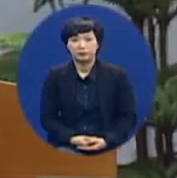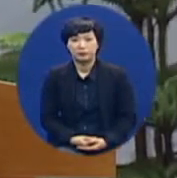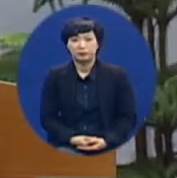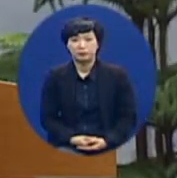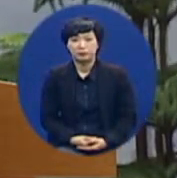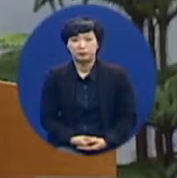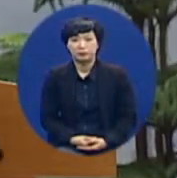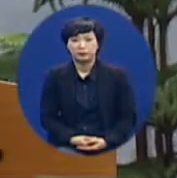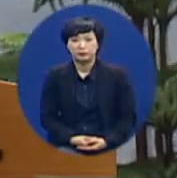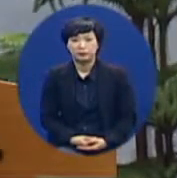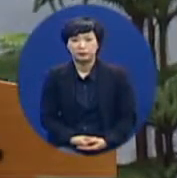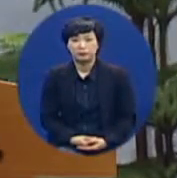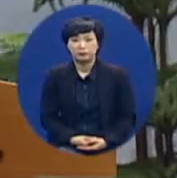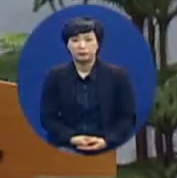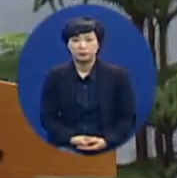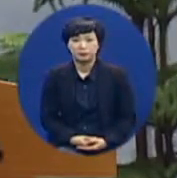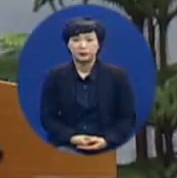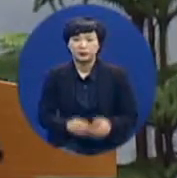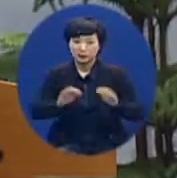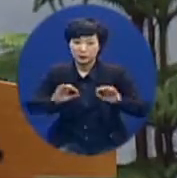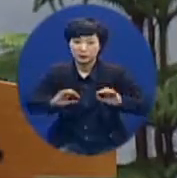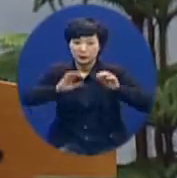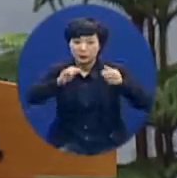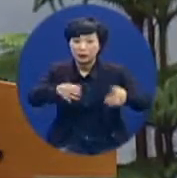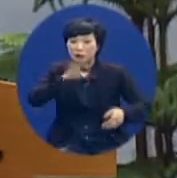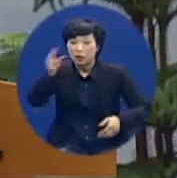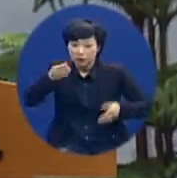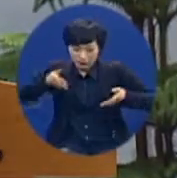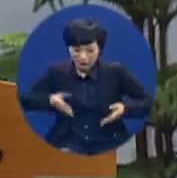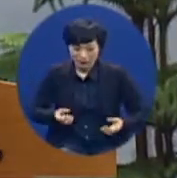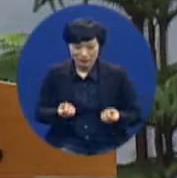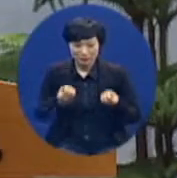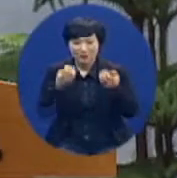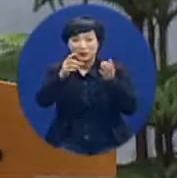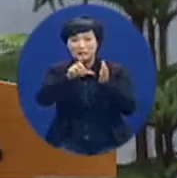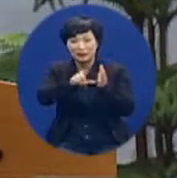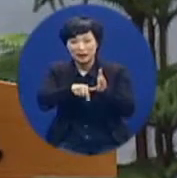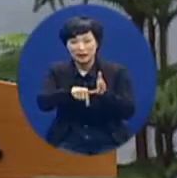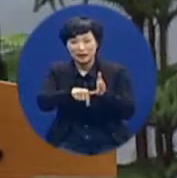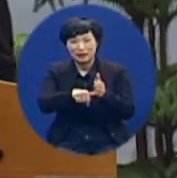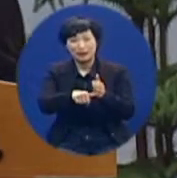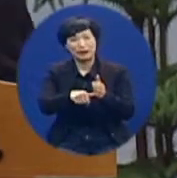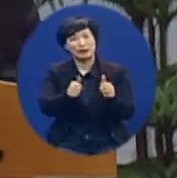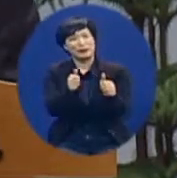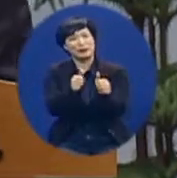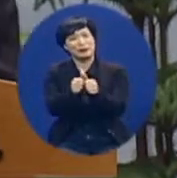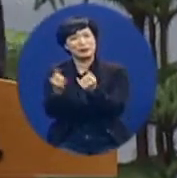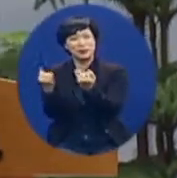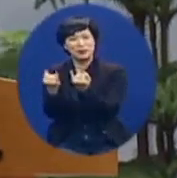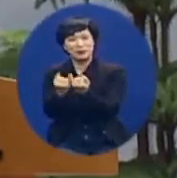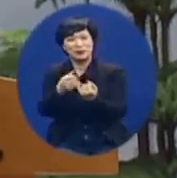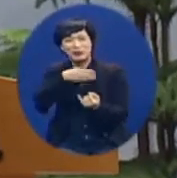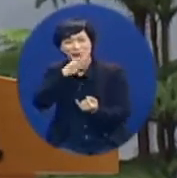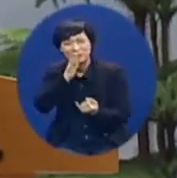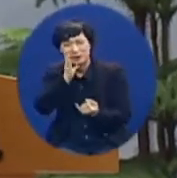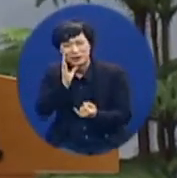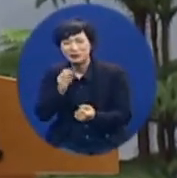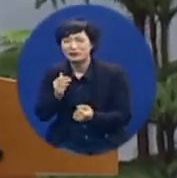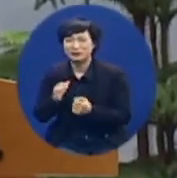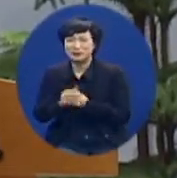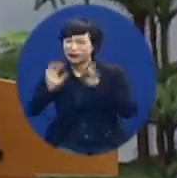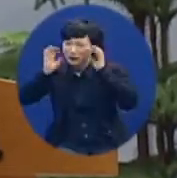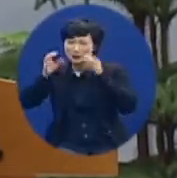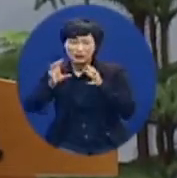응이 세상은 성탄절을 맞이하면 남녀 노소를